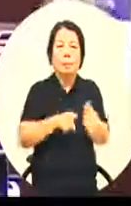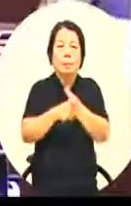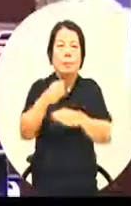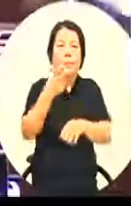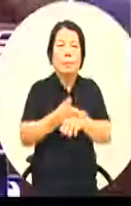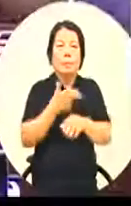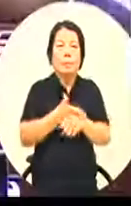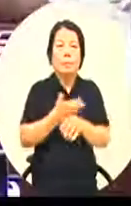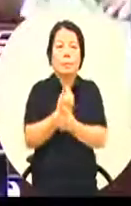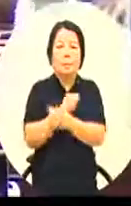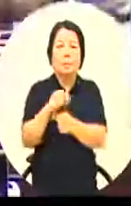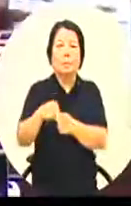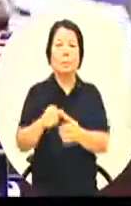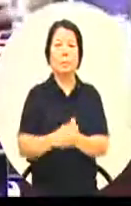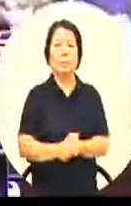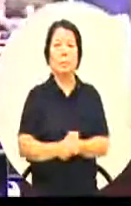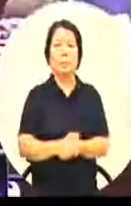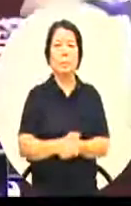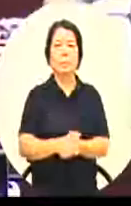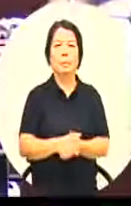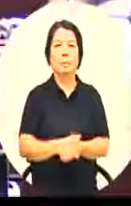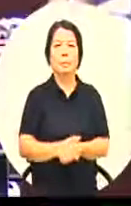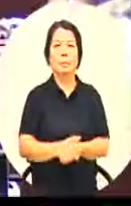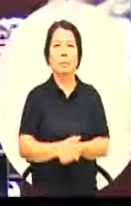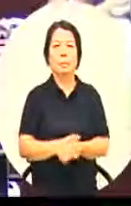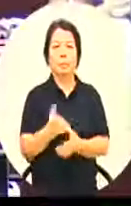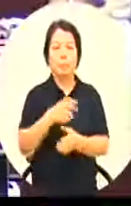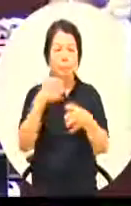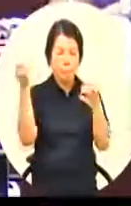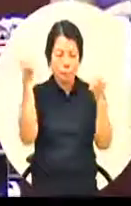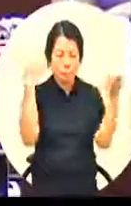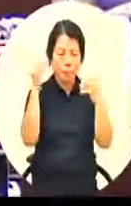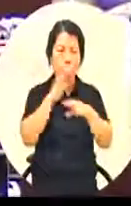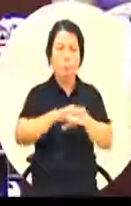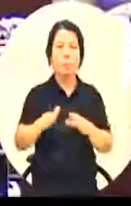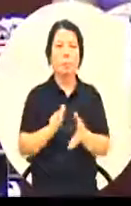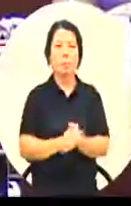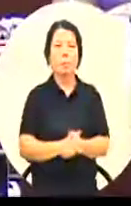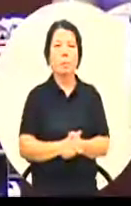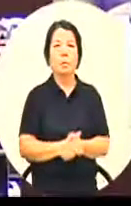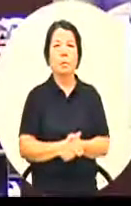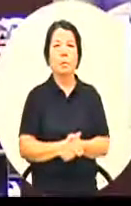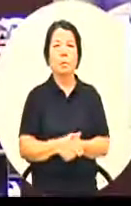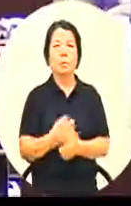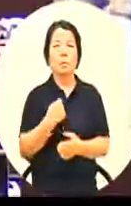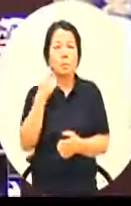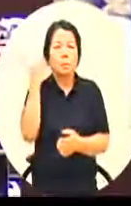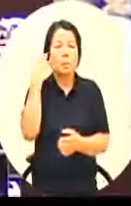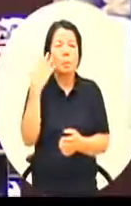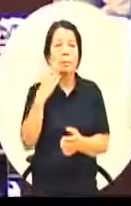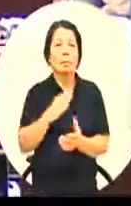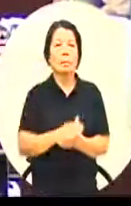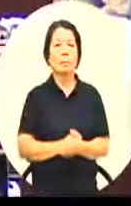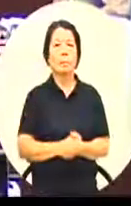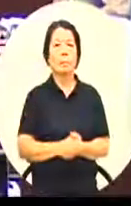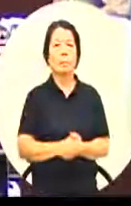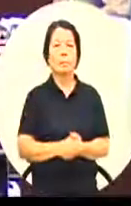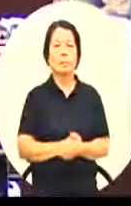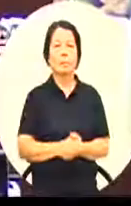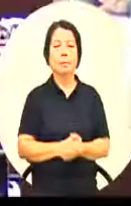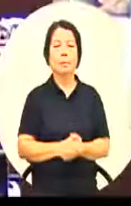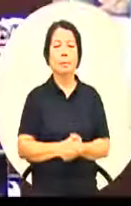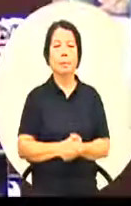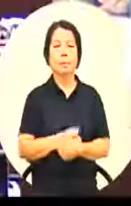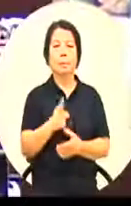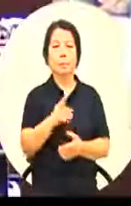目的这个考试哦，觉得有这样子的传闻，其实我们听到觉得这种事情不应该存在。 他不是传闻人，他